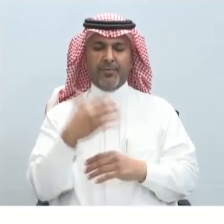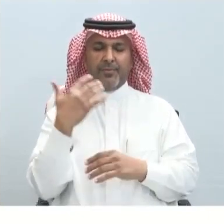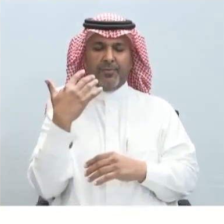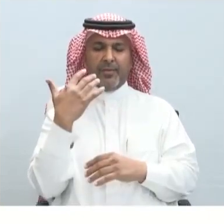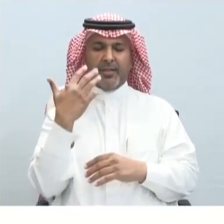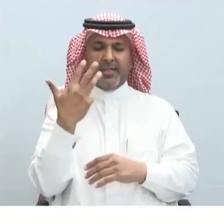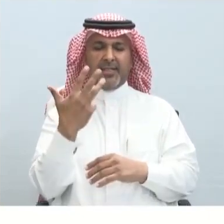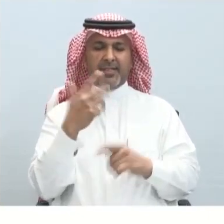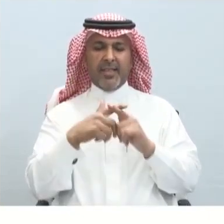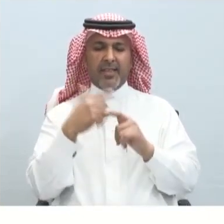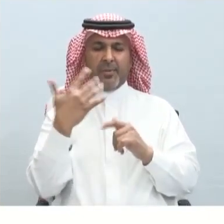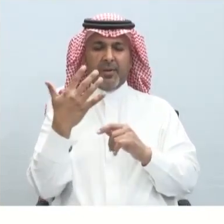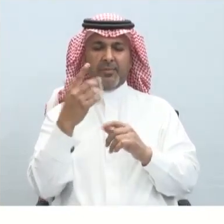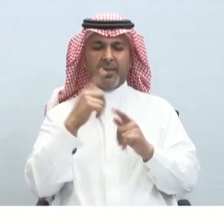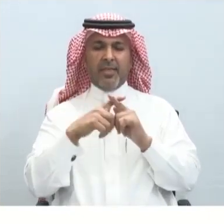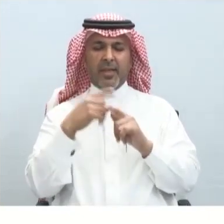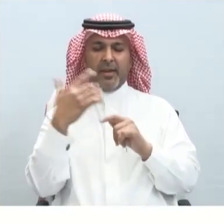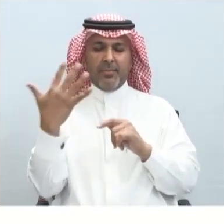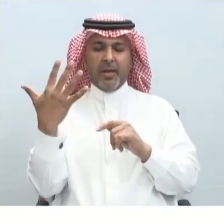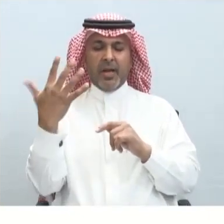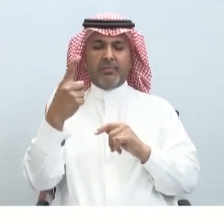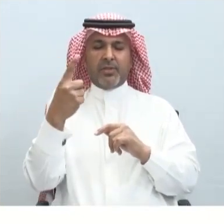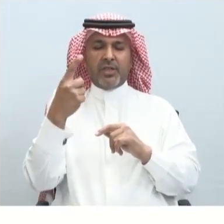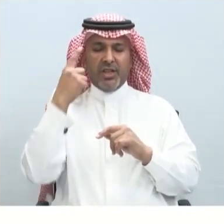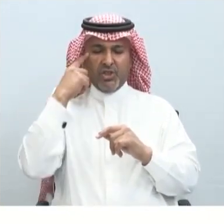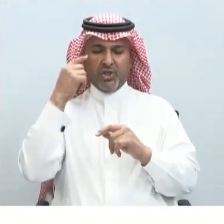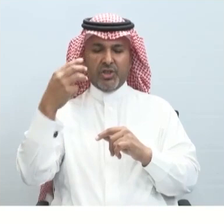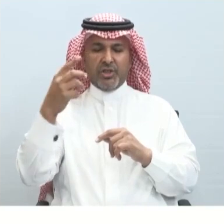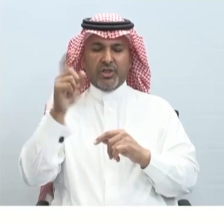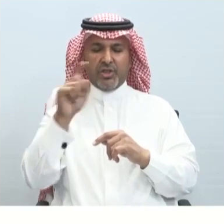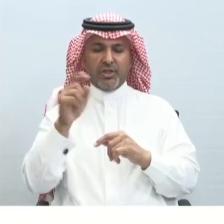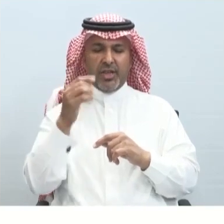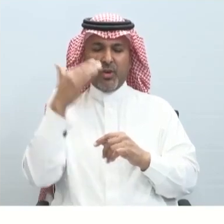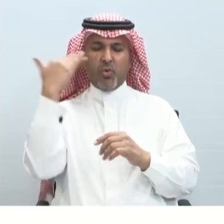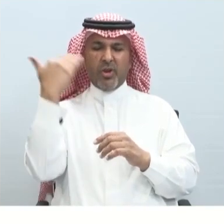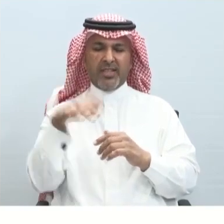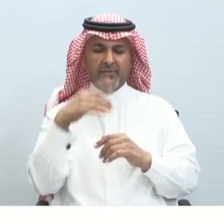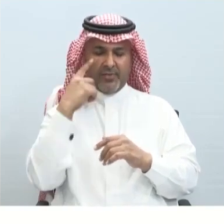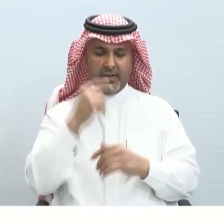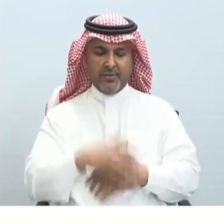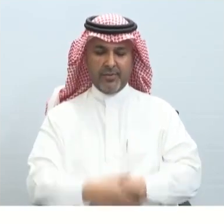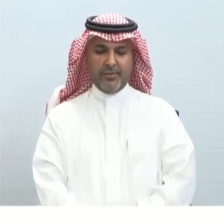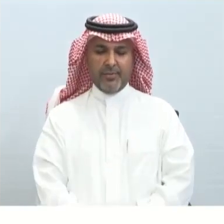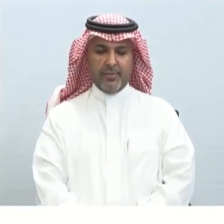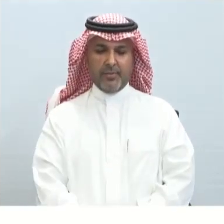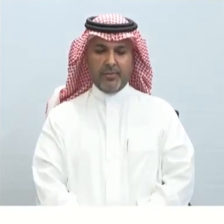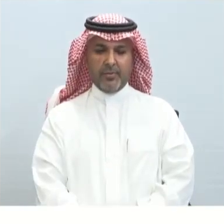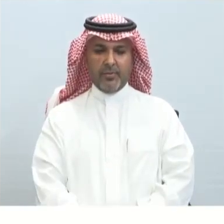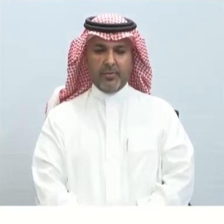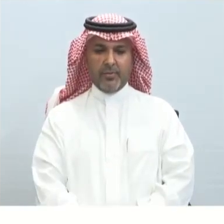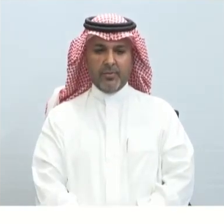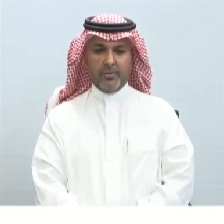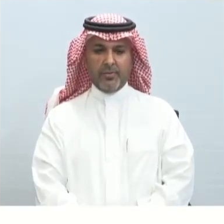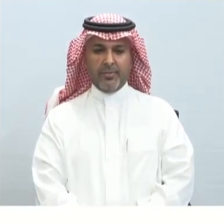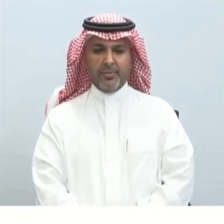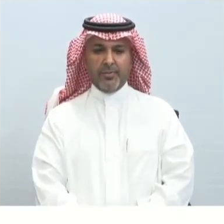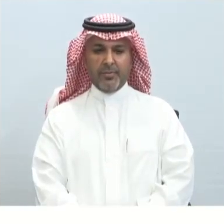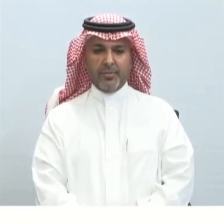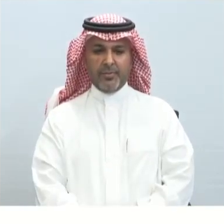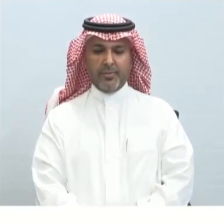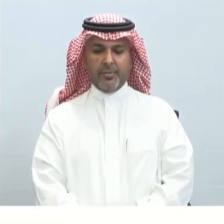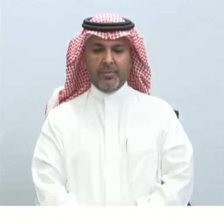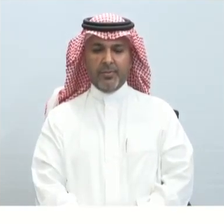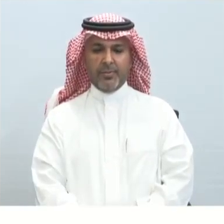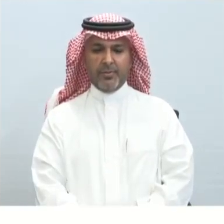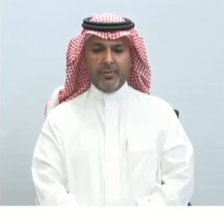في ساين كم الزاويه بتصير بتصير 15 درجه نستخدم الاله الحاسبه عادي نقول تسعه